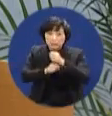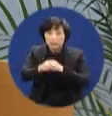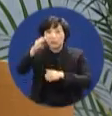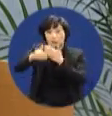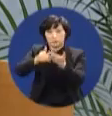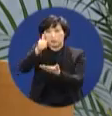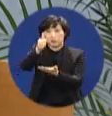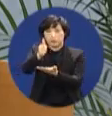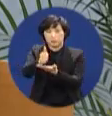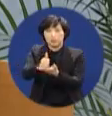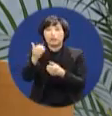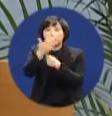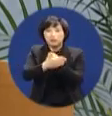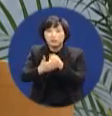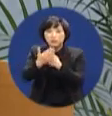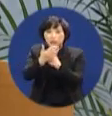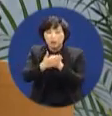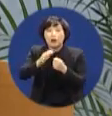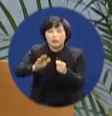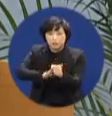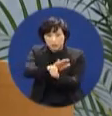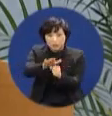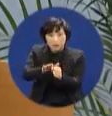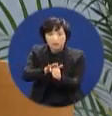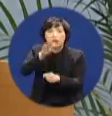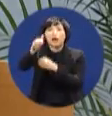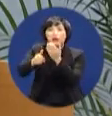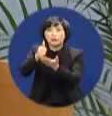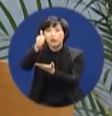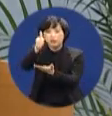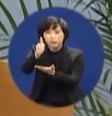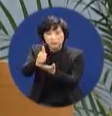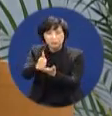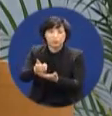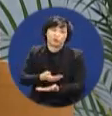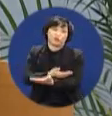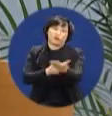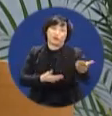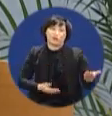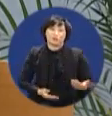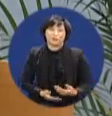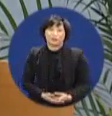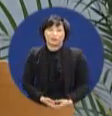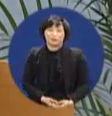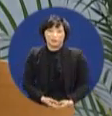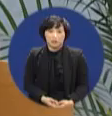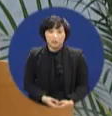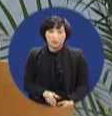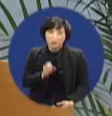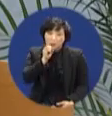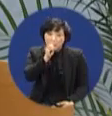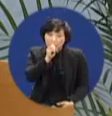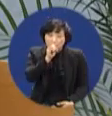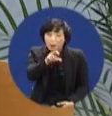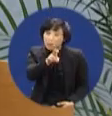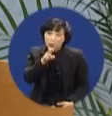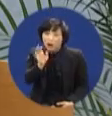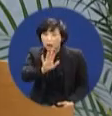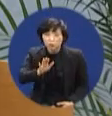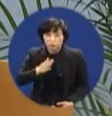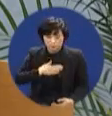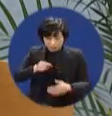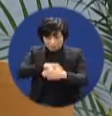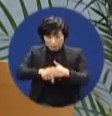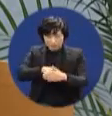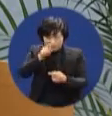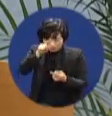하나님이요 은혜와 사랑의 하나님이시라는 사실을 말로만 하지 말고 내 안에